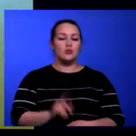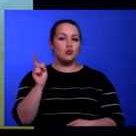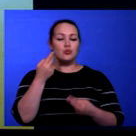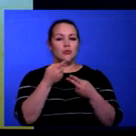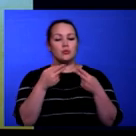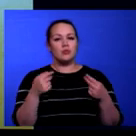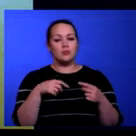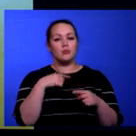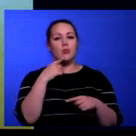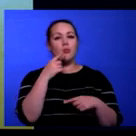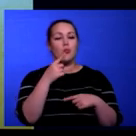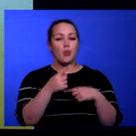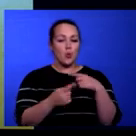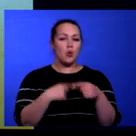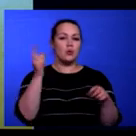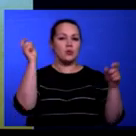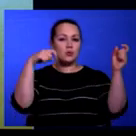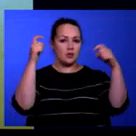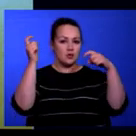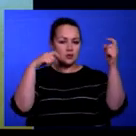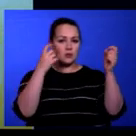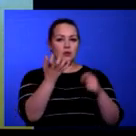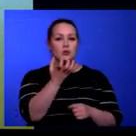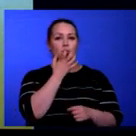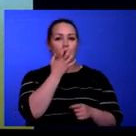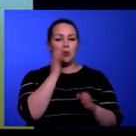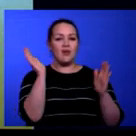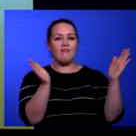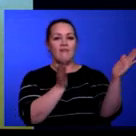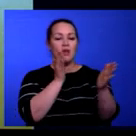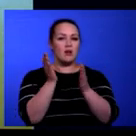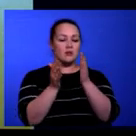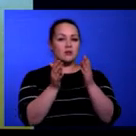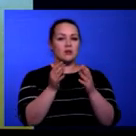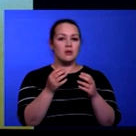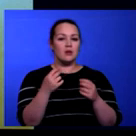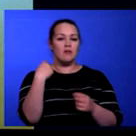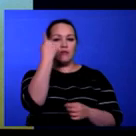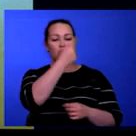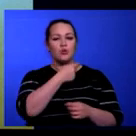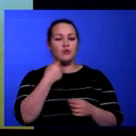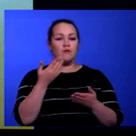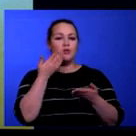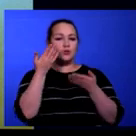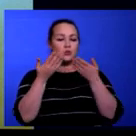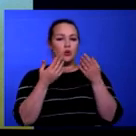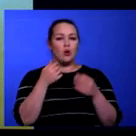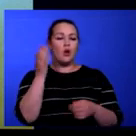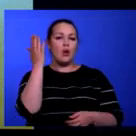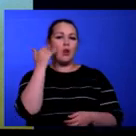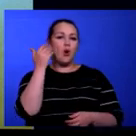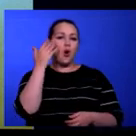после дождя теплый ветер дует в лицо легкие